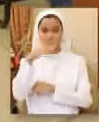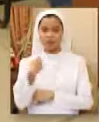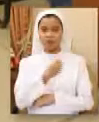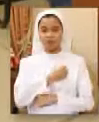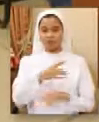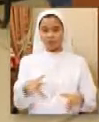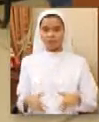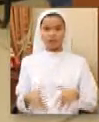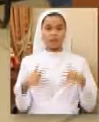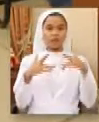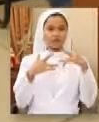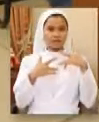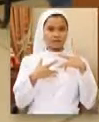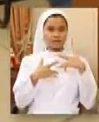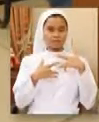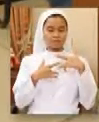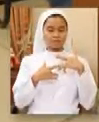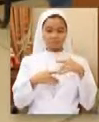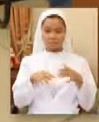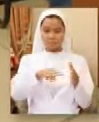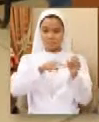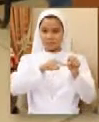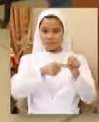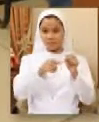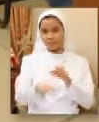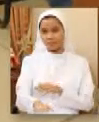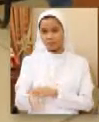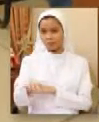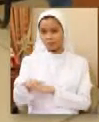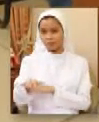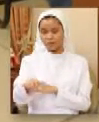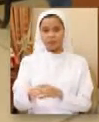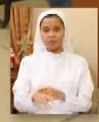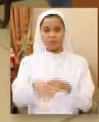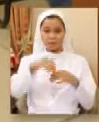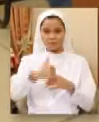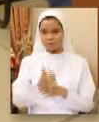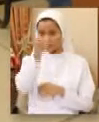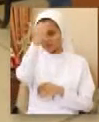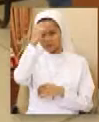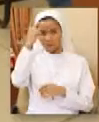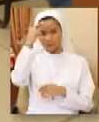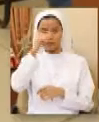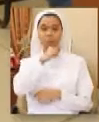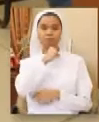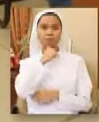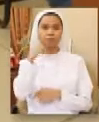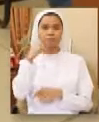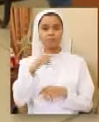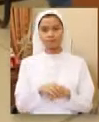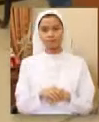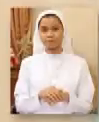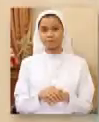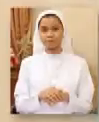lang, sinasabi, oh, bless sa pati. Diba? No, yung konsepto ng bless ay